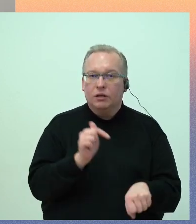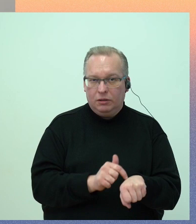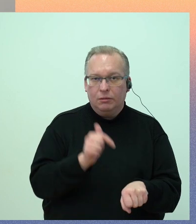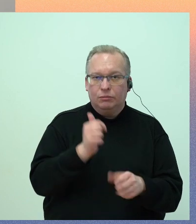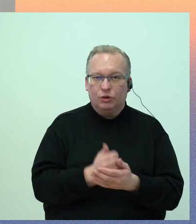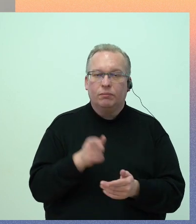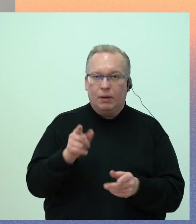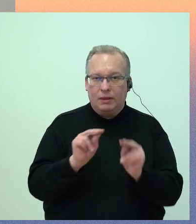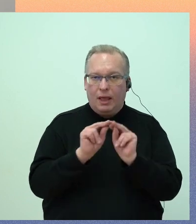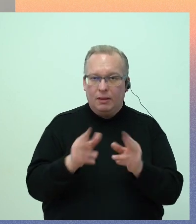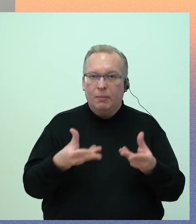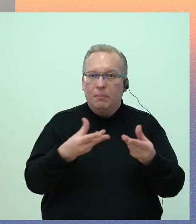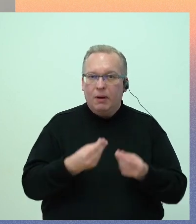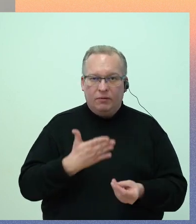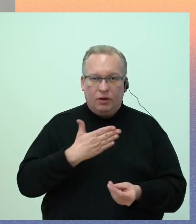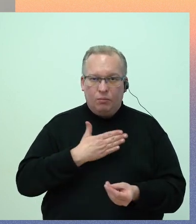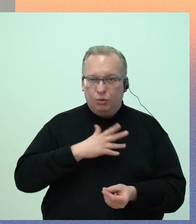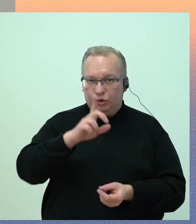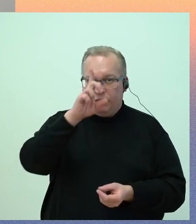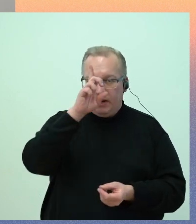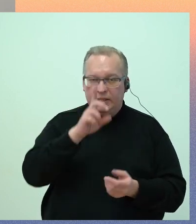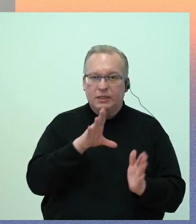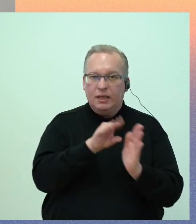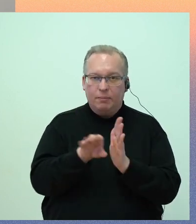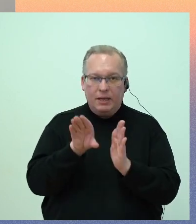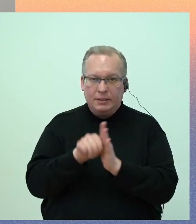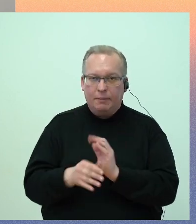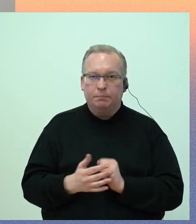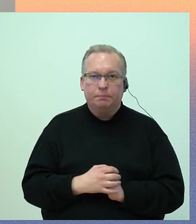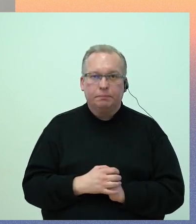jaučiame, kad ta tragedija paveikė ir mūsų valstybėse.